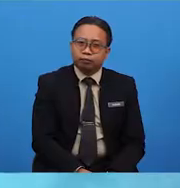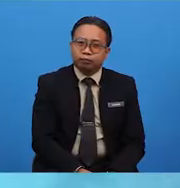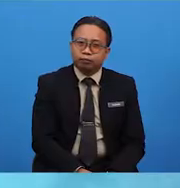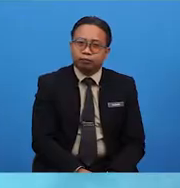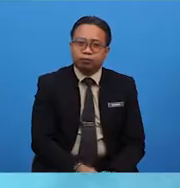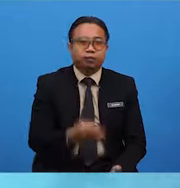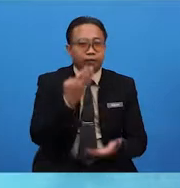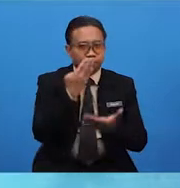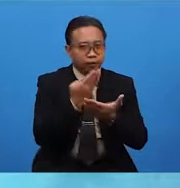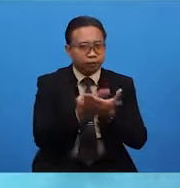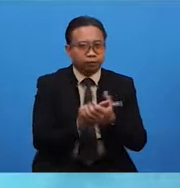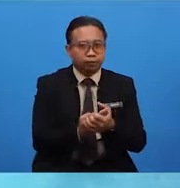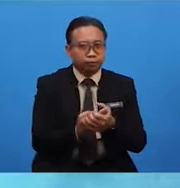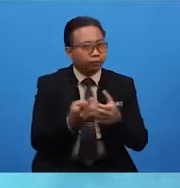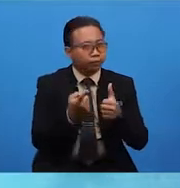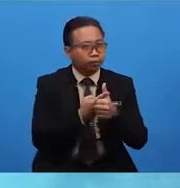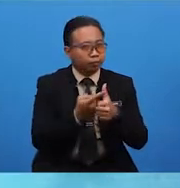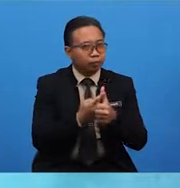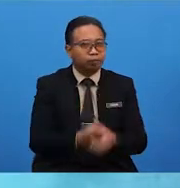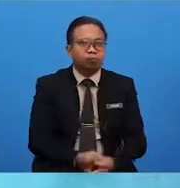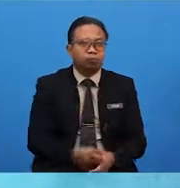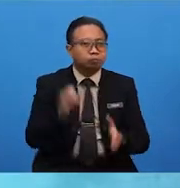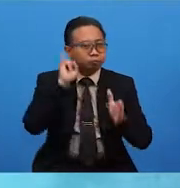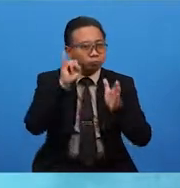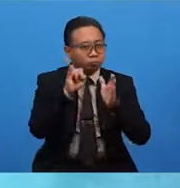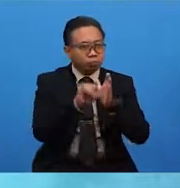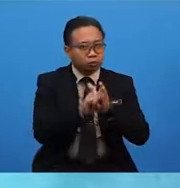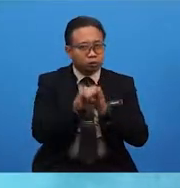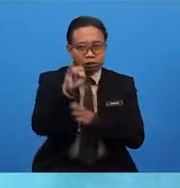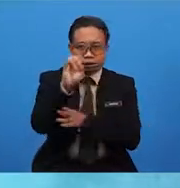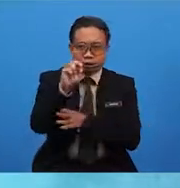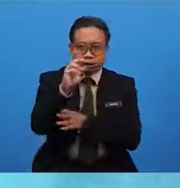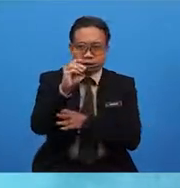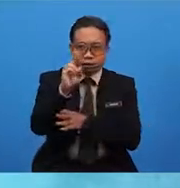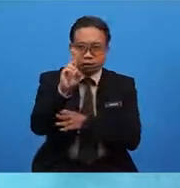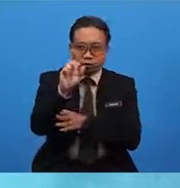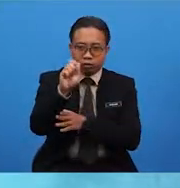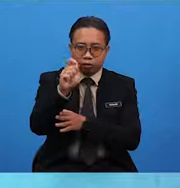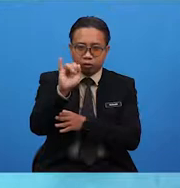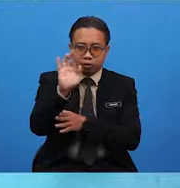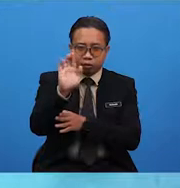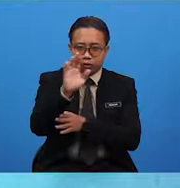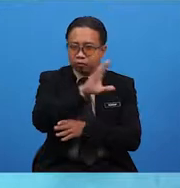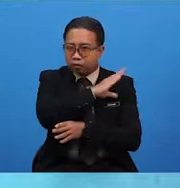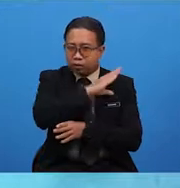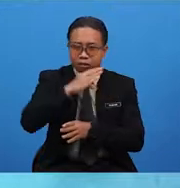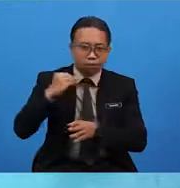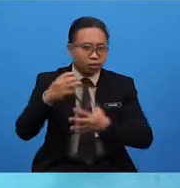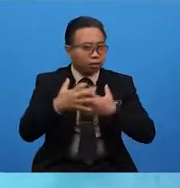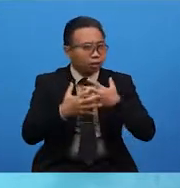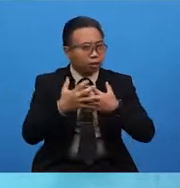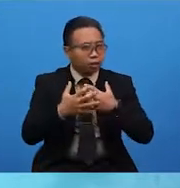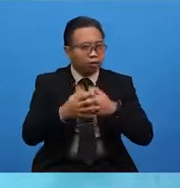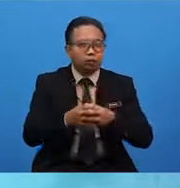bye pertama ilustrasi industri dan teknik i operasi ini